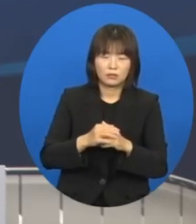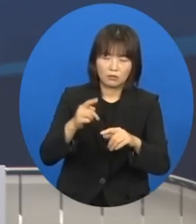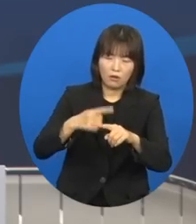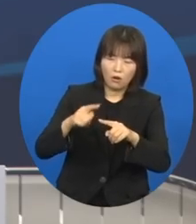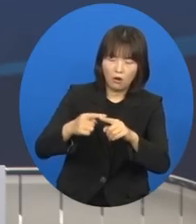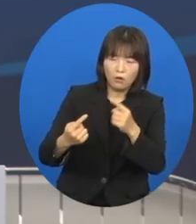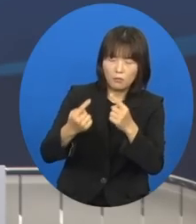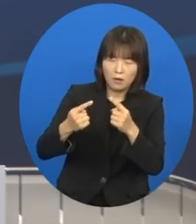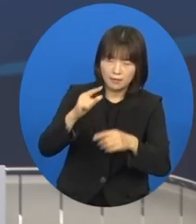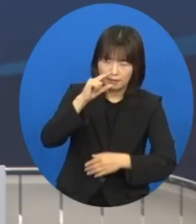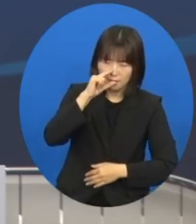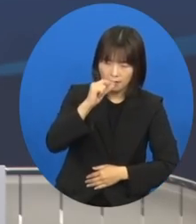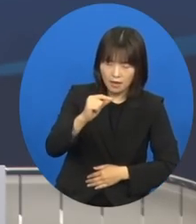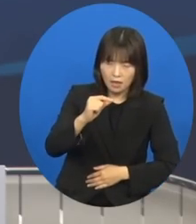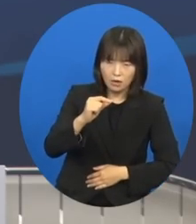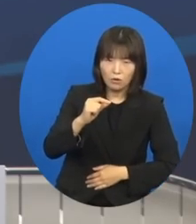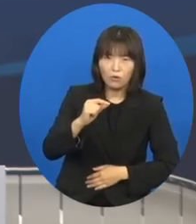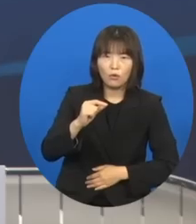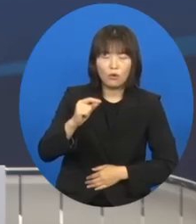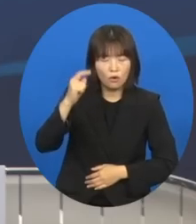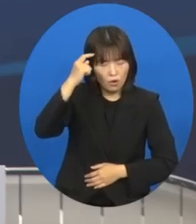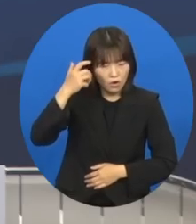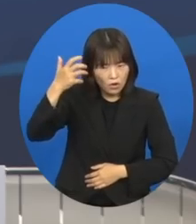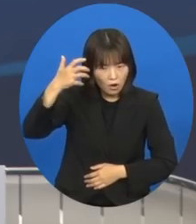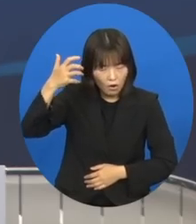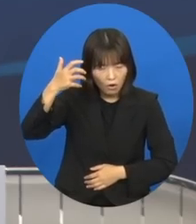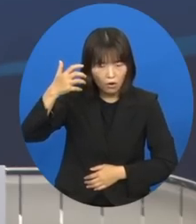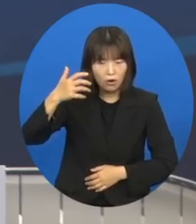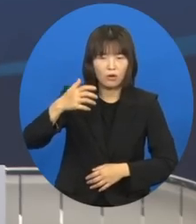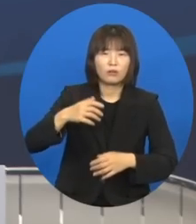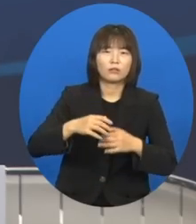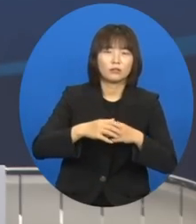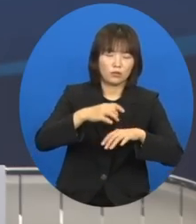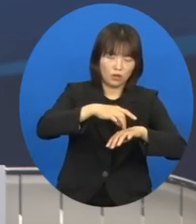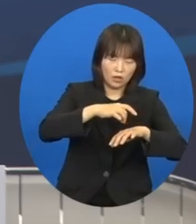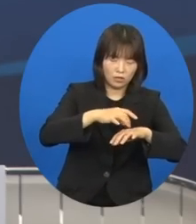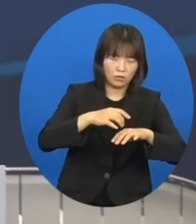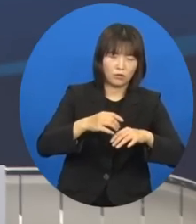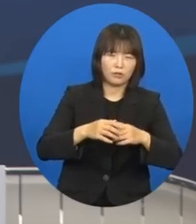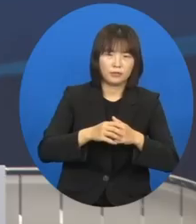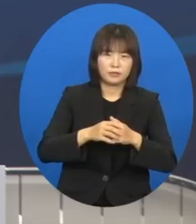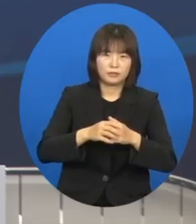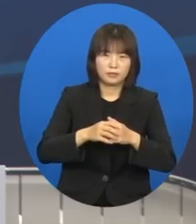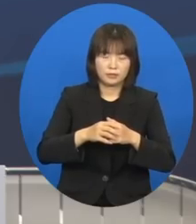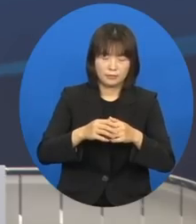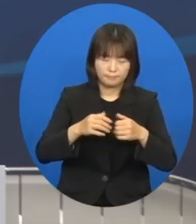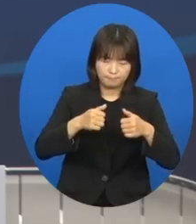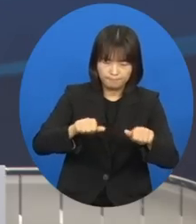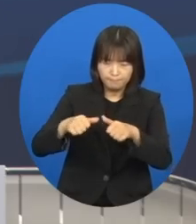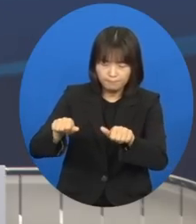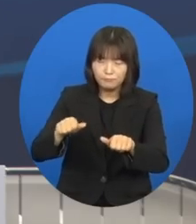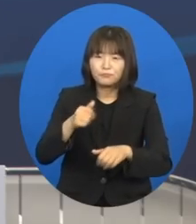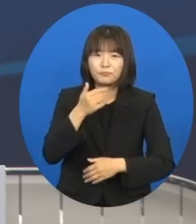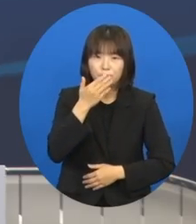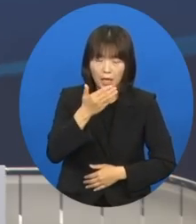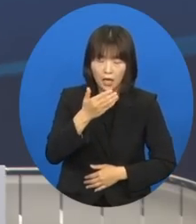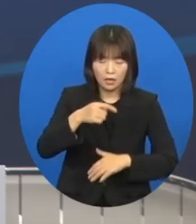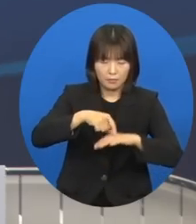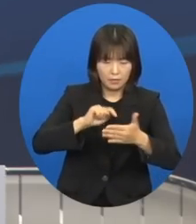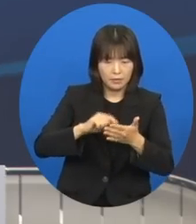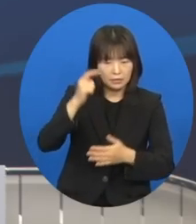예리하여 혼과 영과 및 관절과 골수를 찔러 쪼개기까지 하며 마음의 생각과